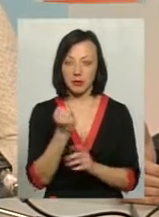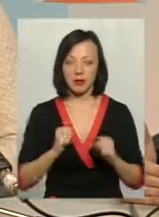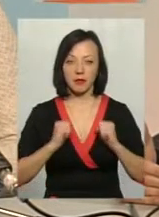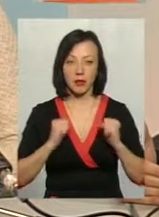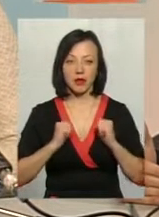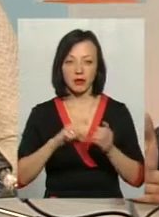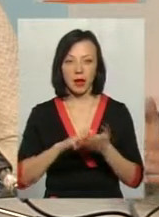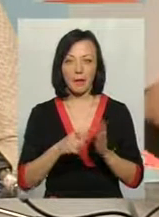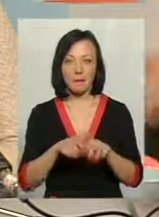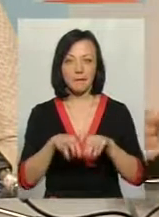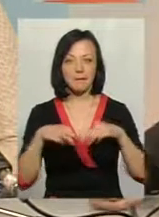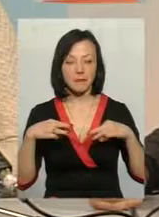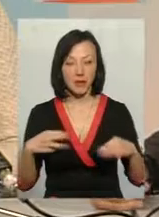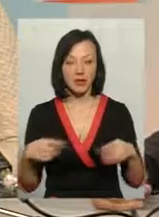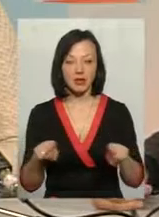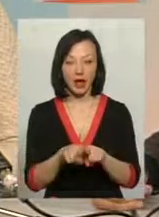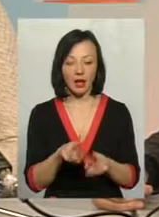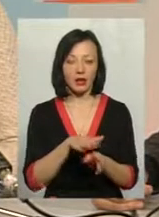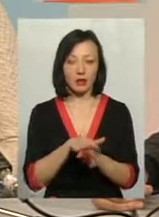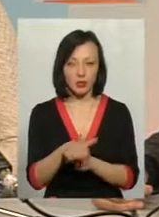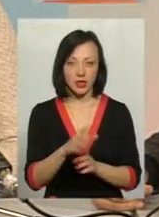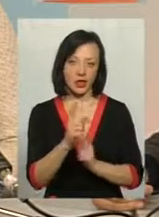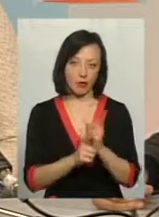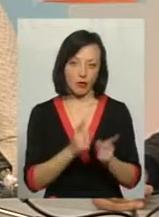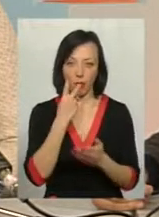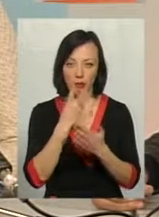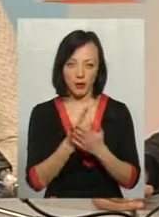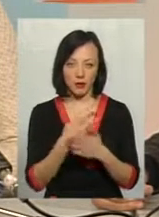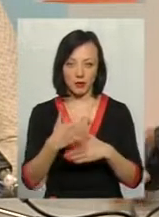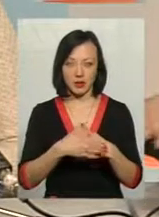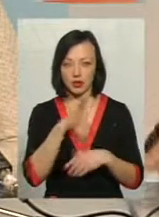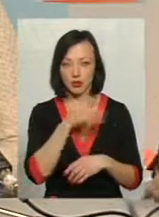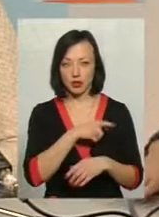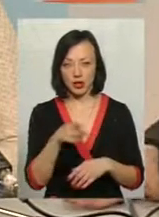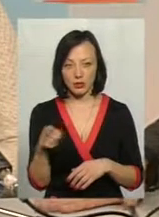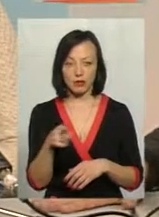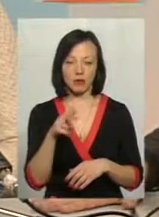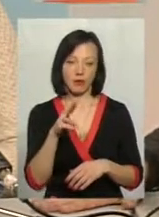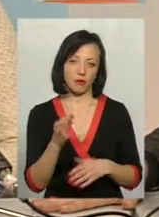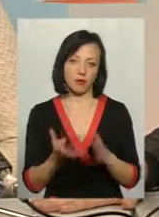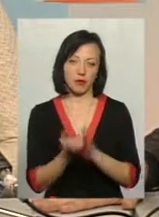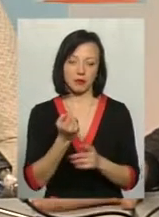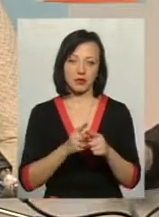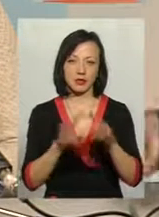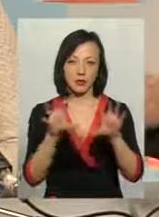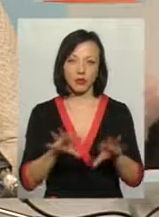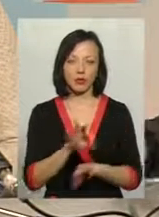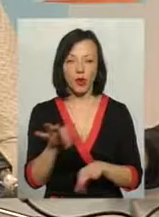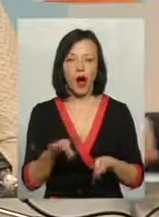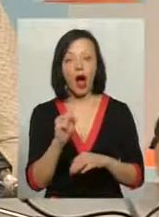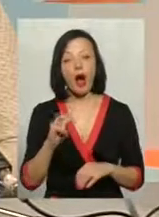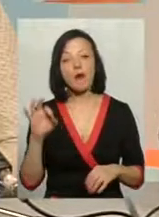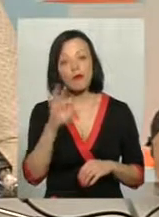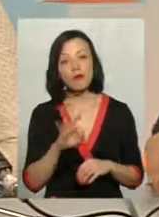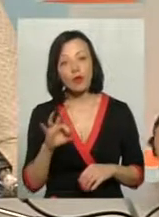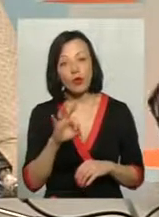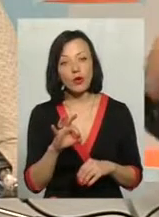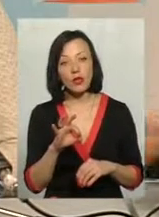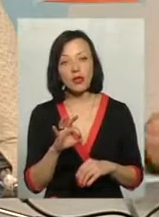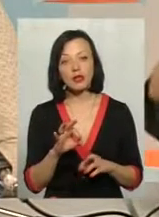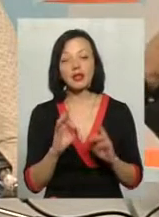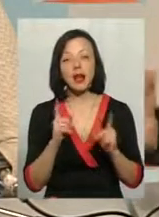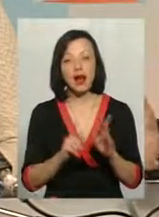намагання Кабміну таки реалізувати цю реформу, побачимо вже найближчим часом по підтримці цих законопроєктів. А стосовно того,